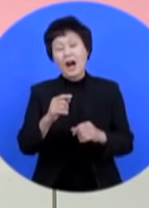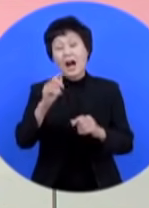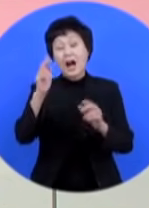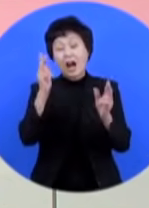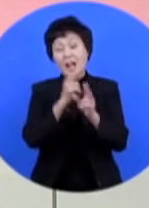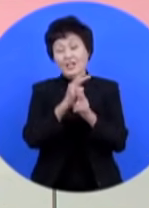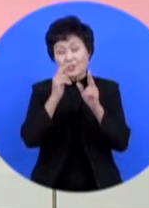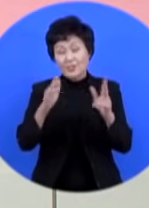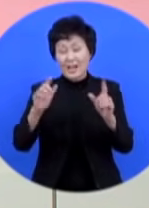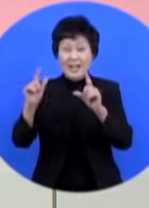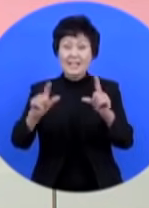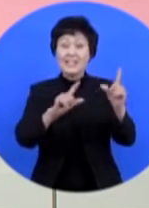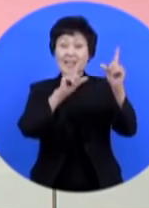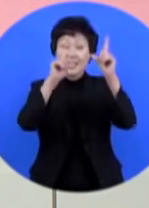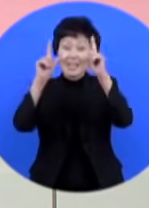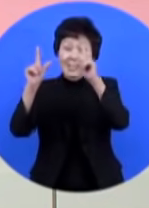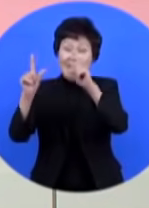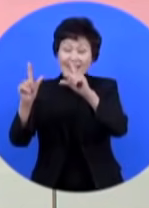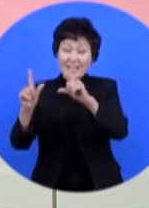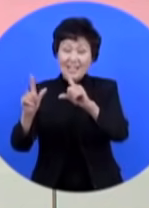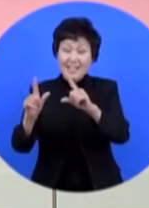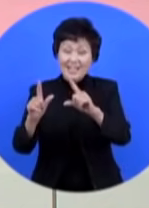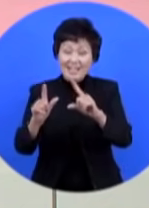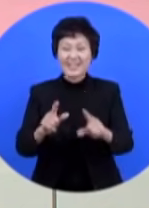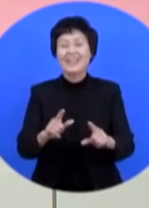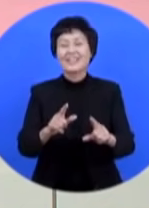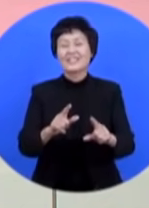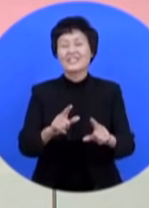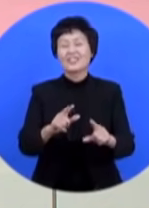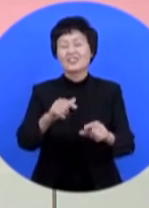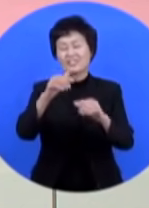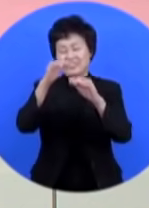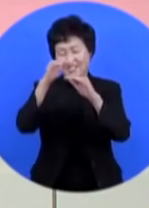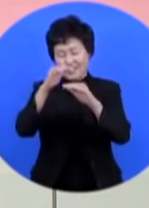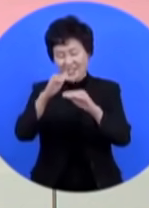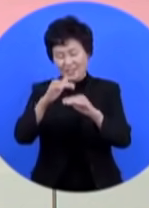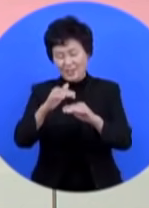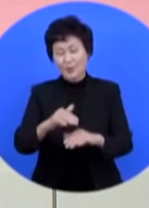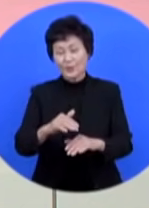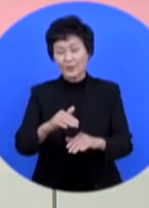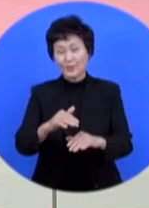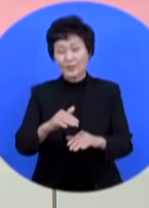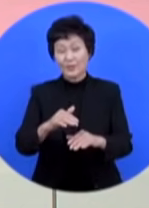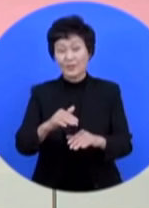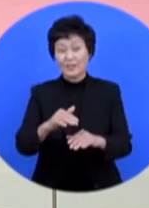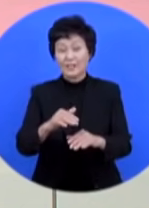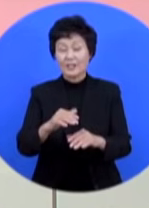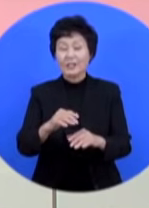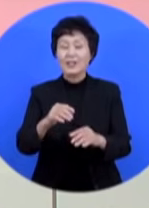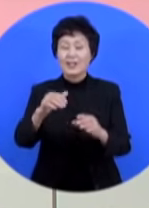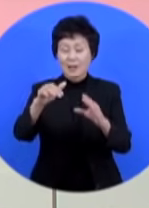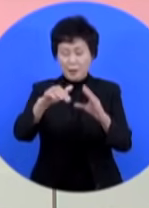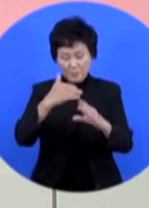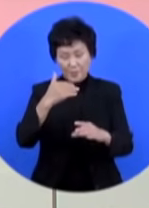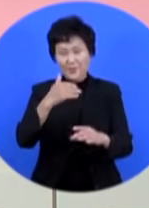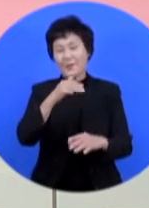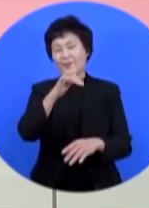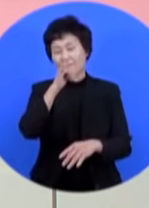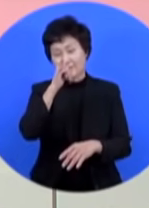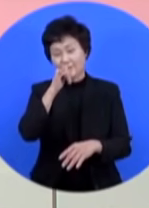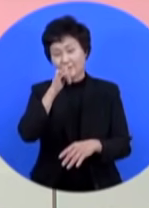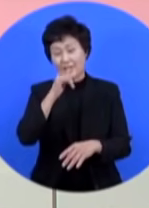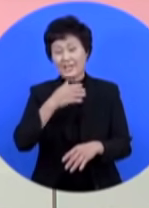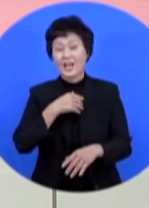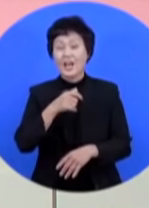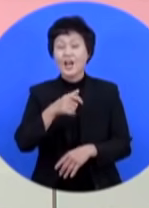삶을 저에게 마치 리포트를 내는 것처럼 네, 네. 그래서 저희가 매주 수요일마다 기다렸다가 아들의 그 이메일을